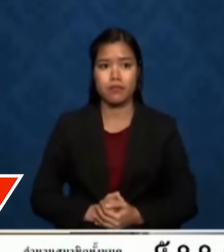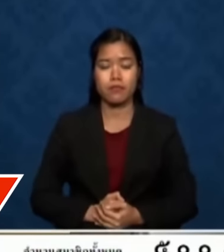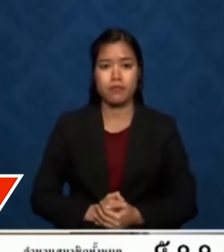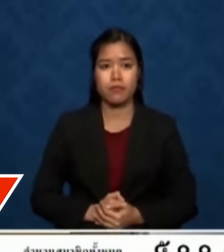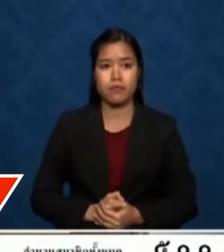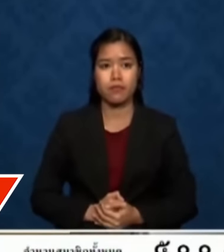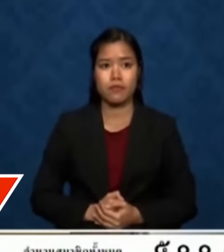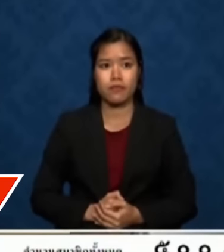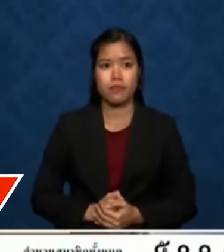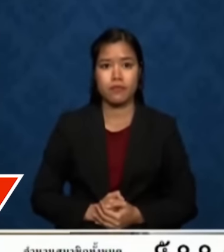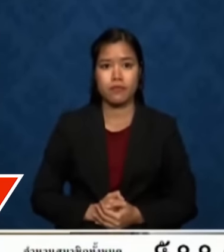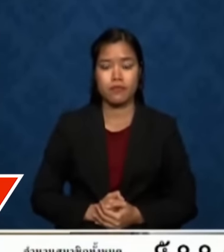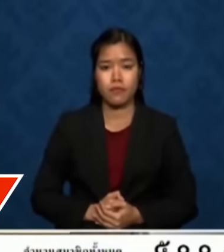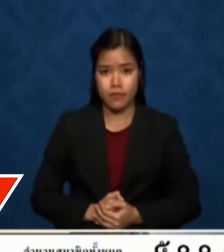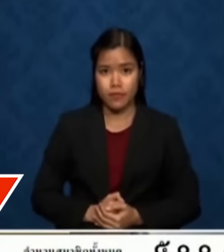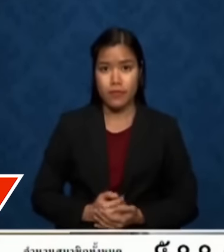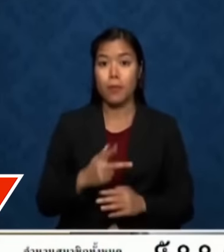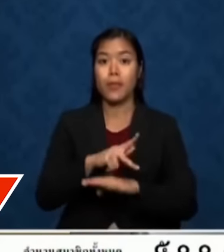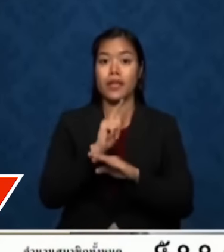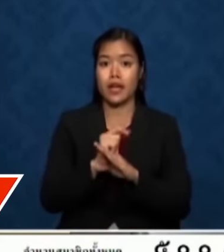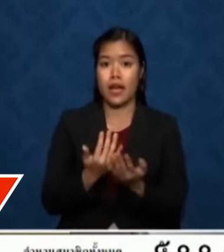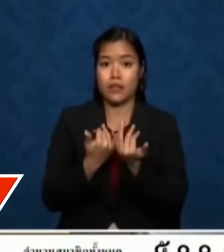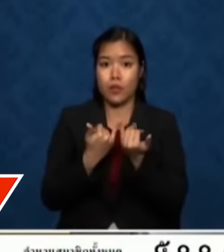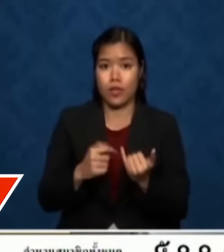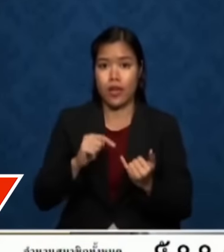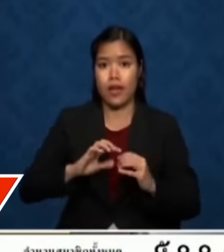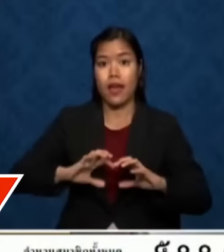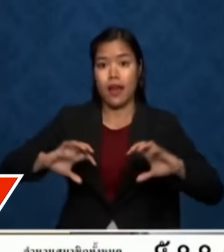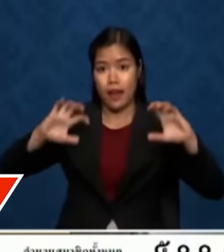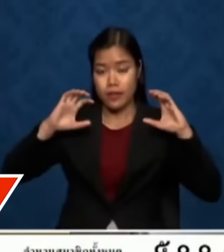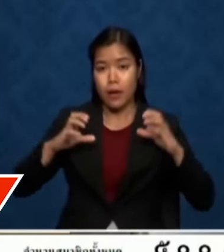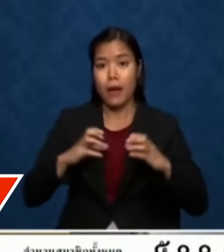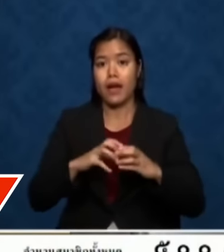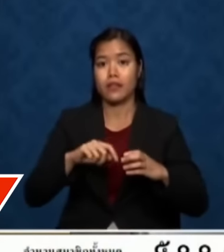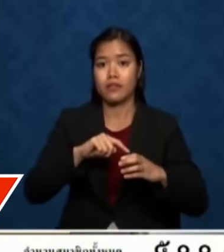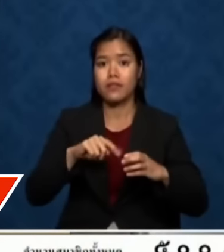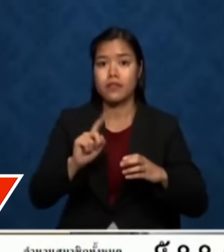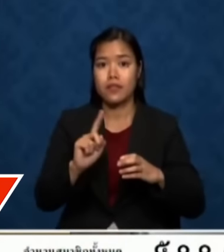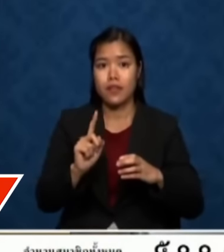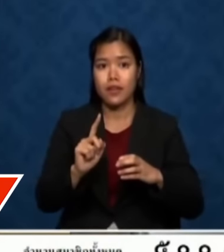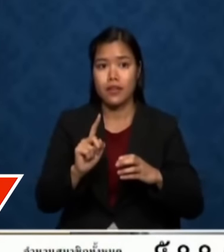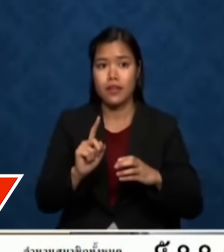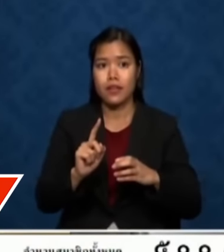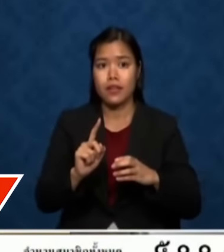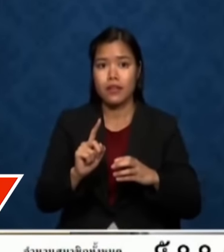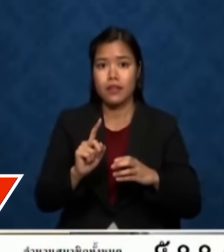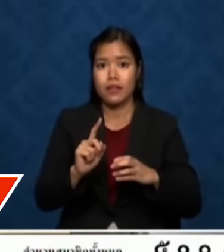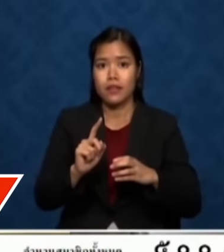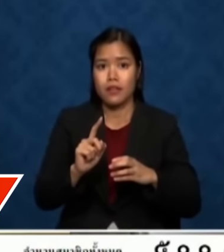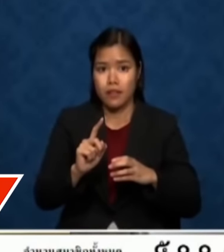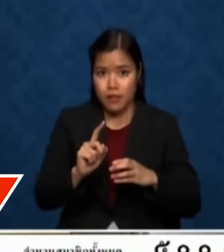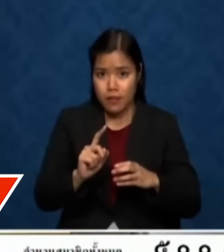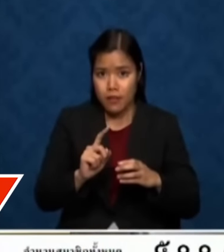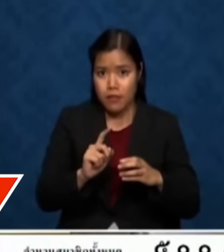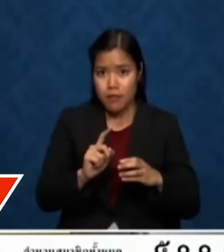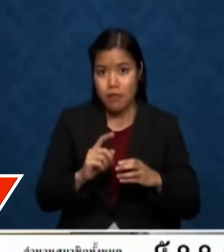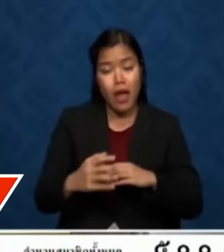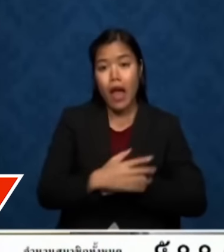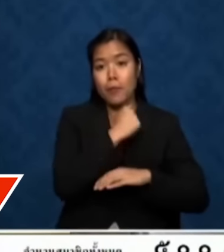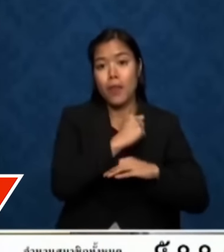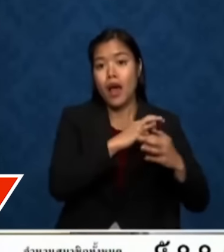ท่านประธานคะนี่เรากำลังอยู่ในรัฐบาลที่เราเชื่อว่าไม่ได้มาจากการสืบทอดอำนาจไม่ใช่เหร